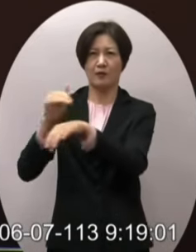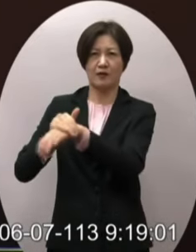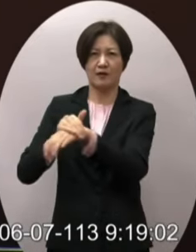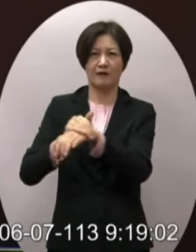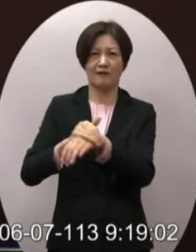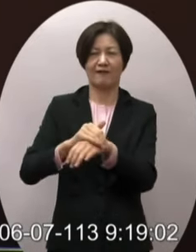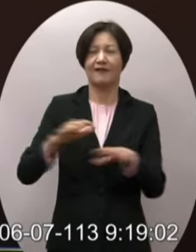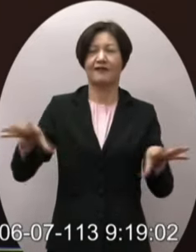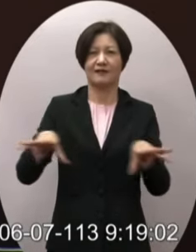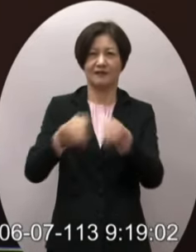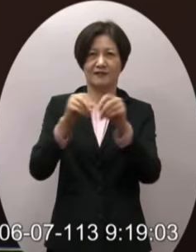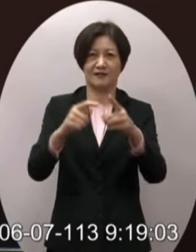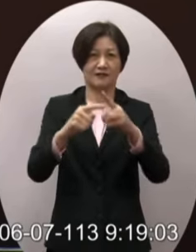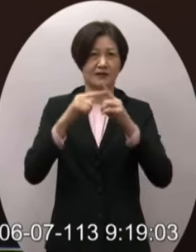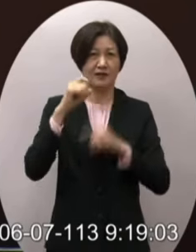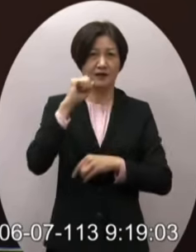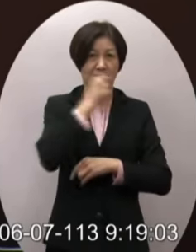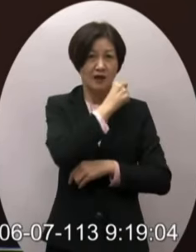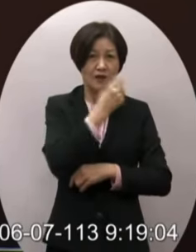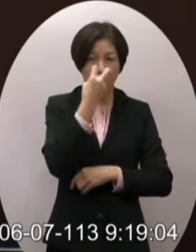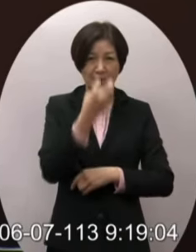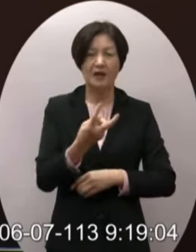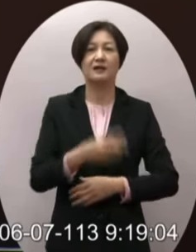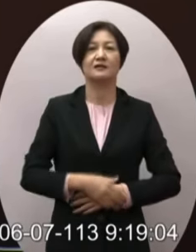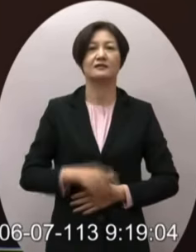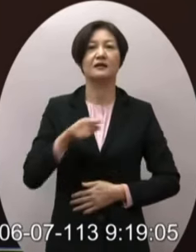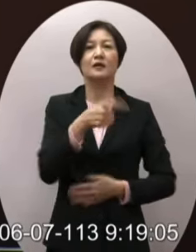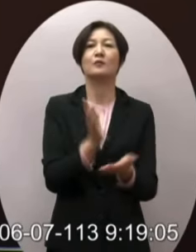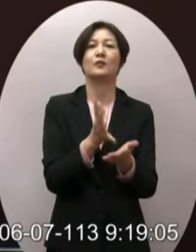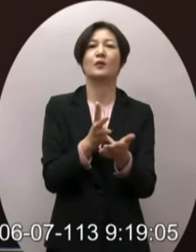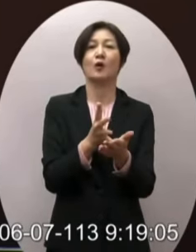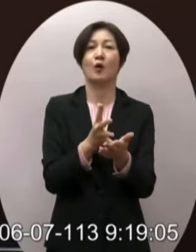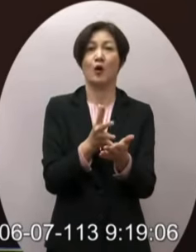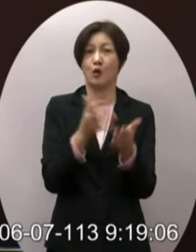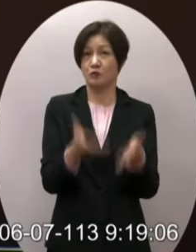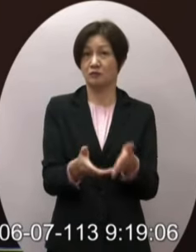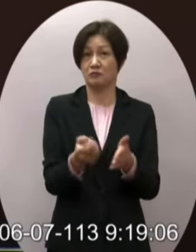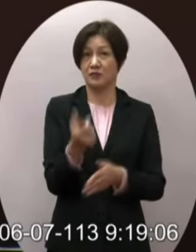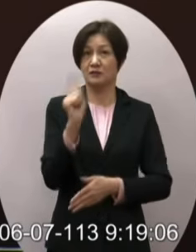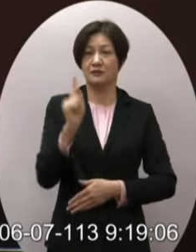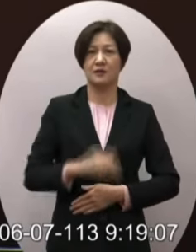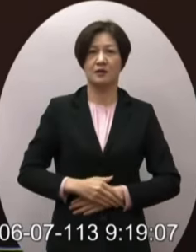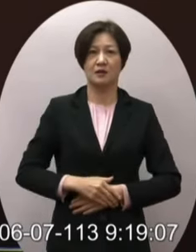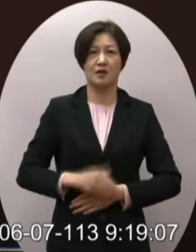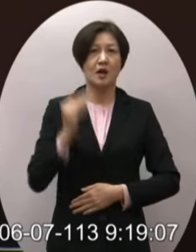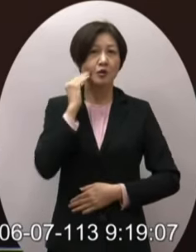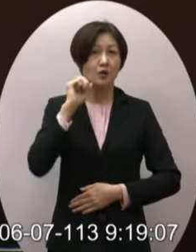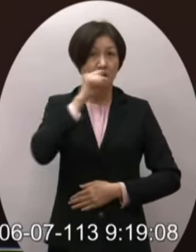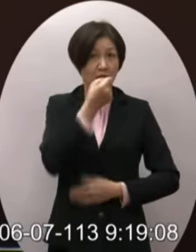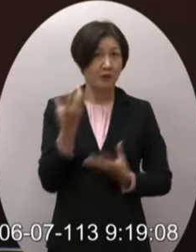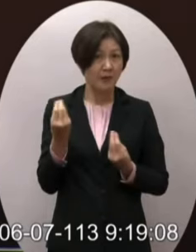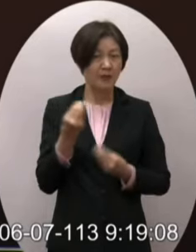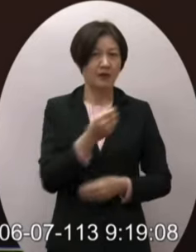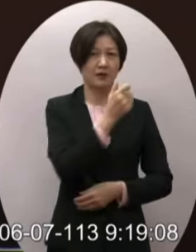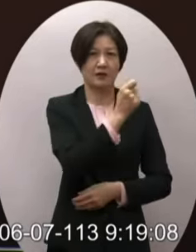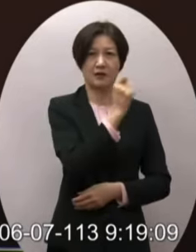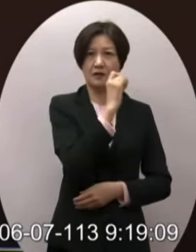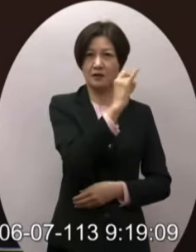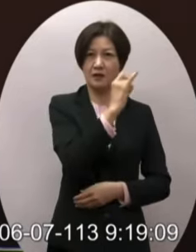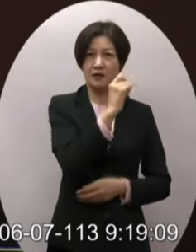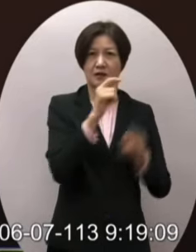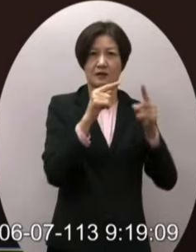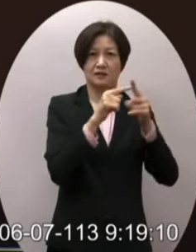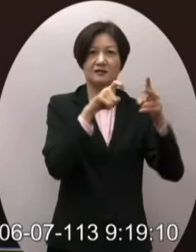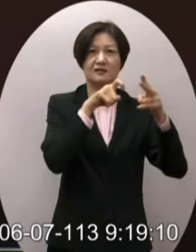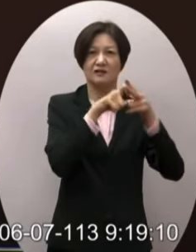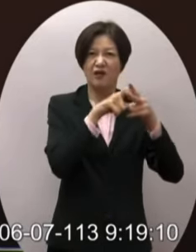续访台，他们的演说都有一个共同点，就是没有台湾，人工智慧产业的爆发不